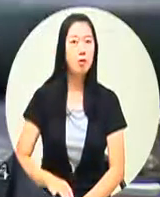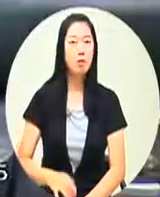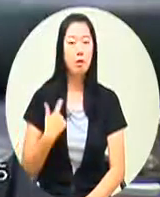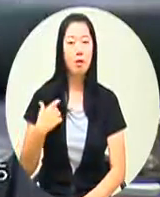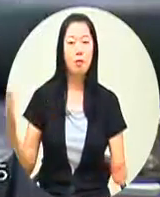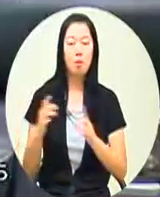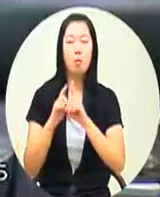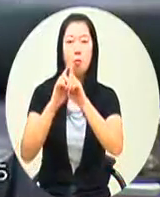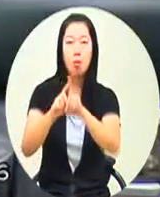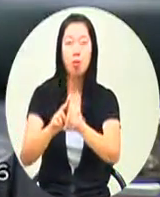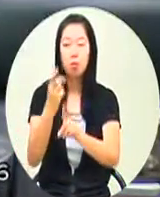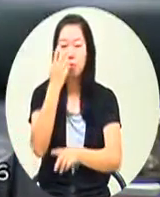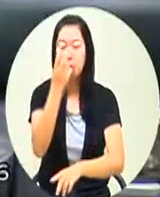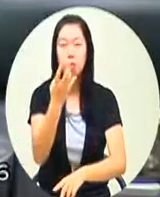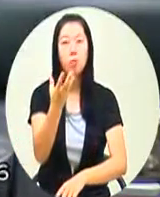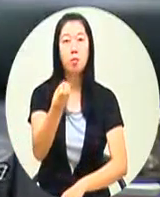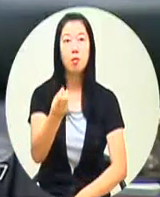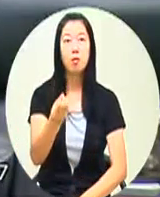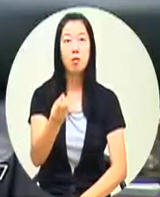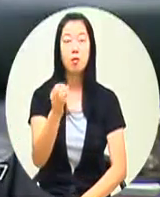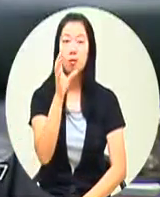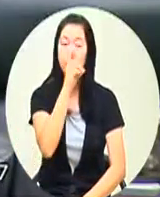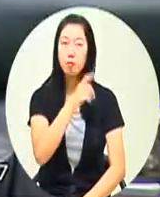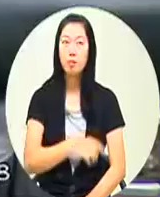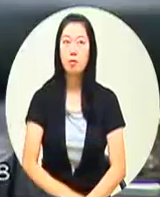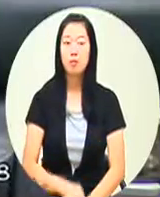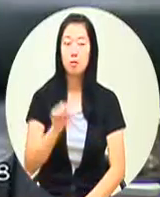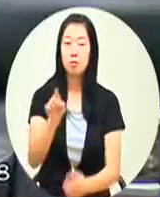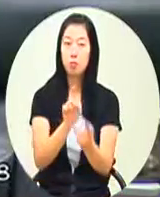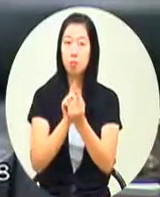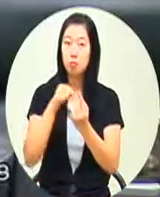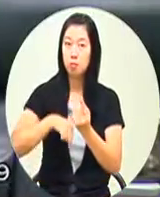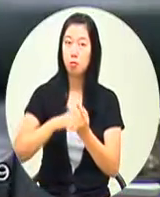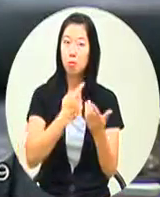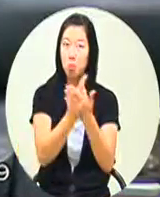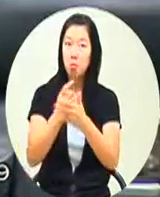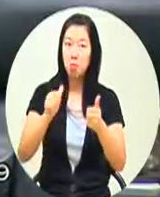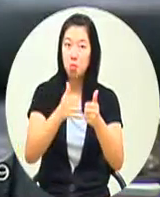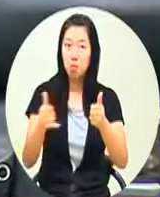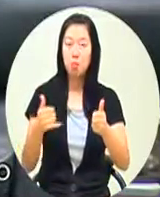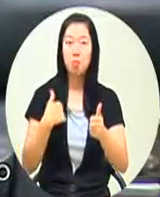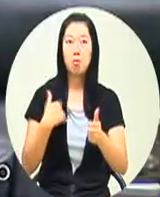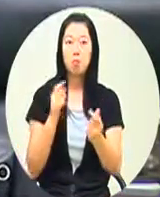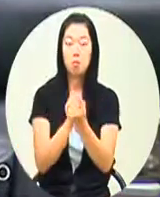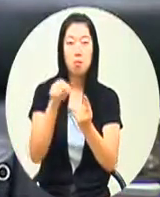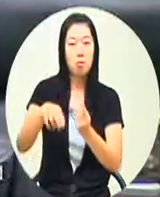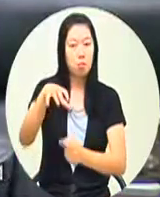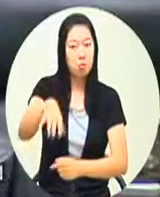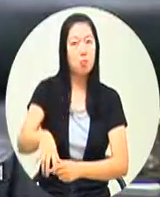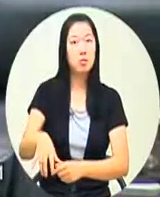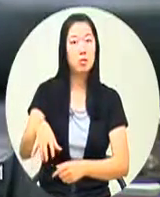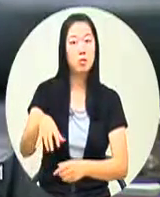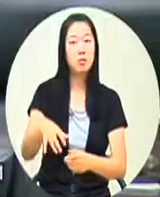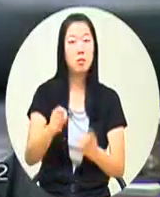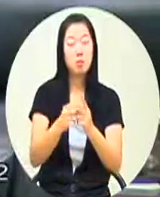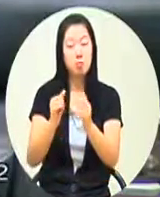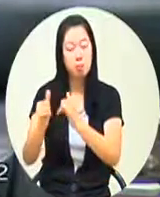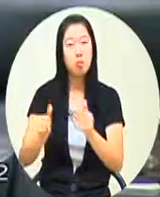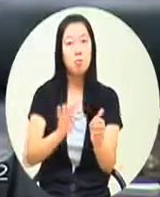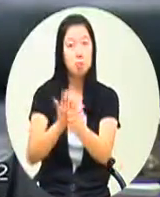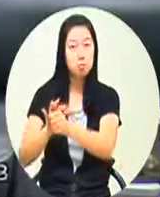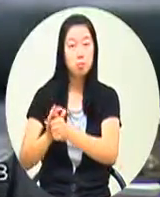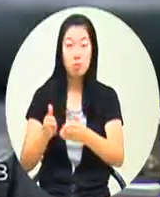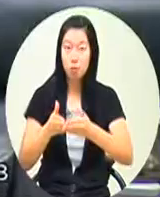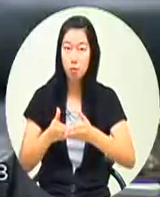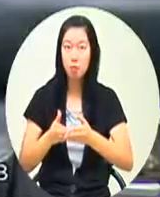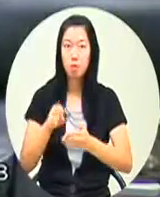到，你知道吗？这个对民意代表来讲，其实是要对地方有所交代。那你既然已